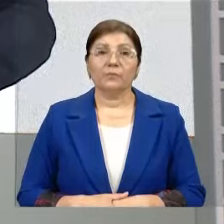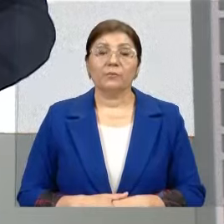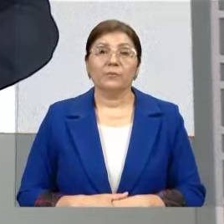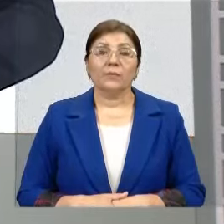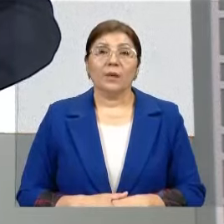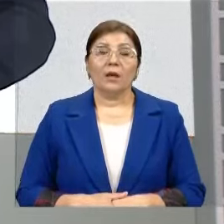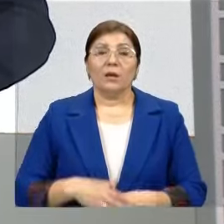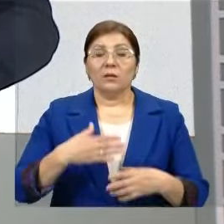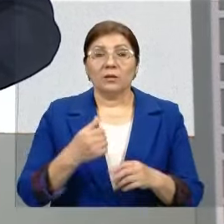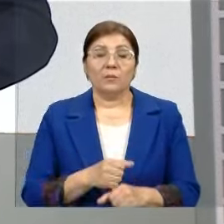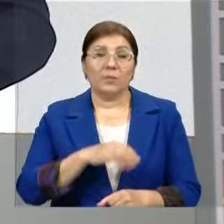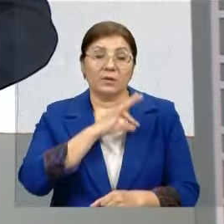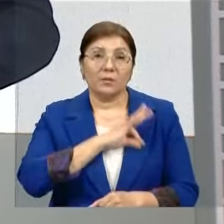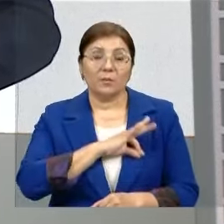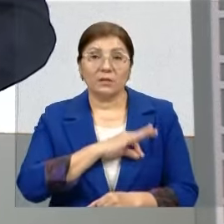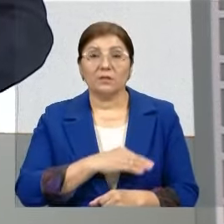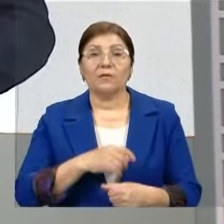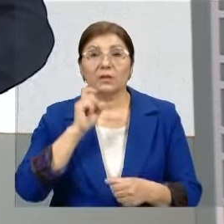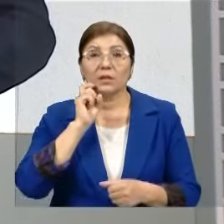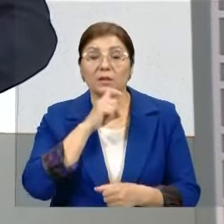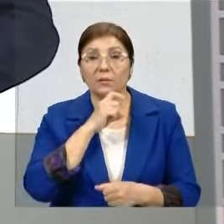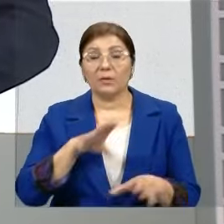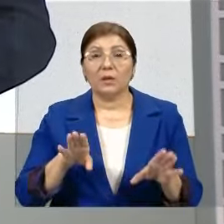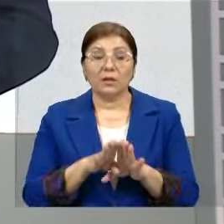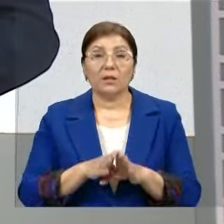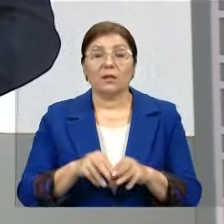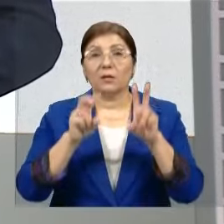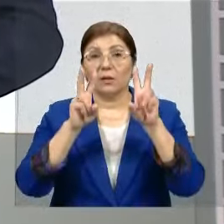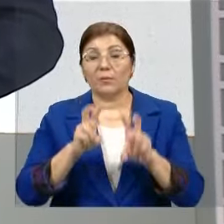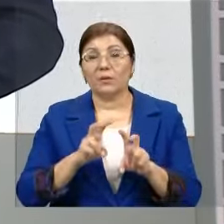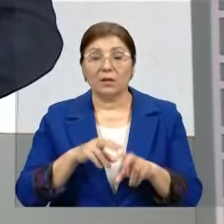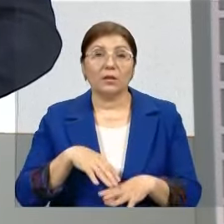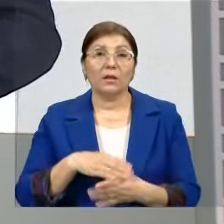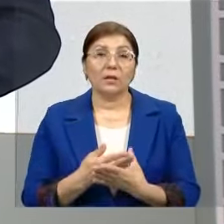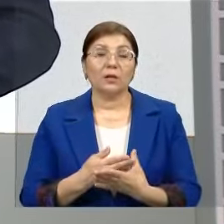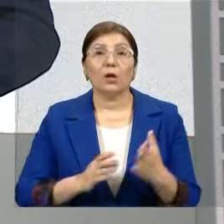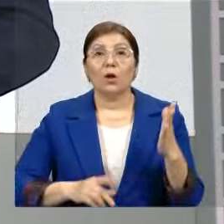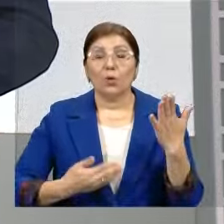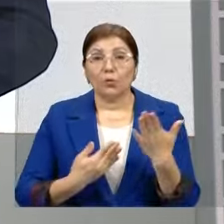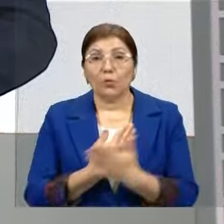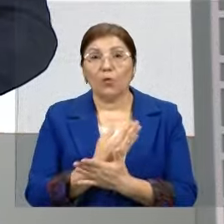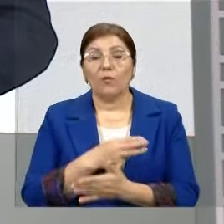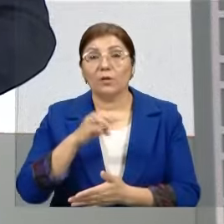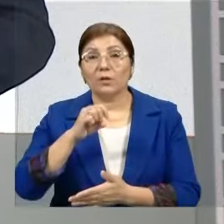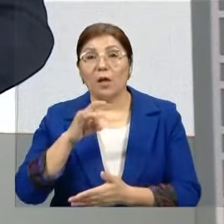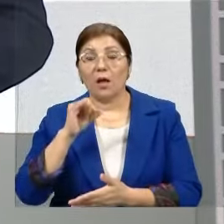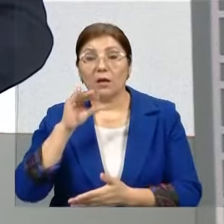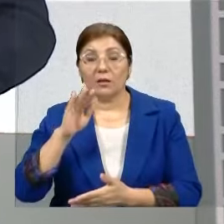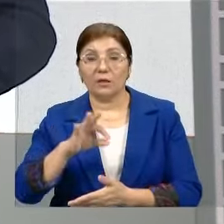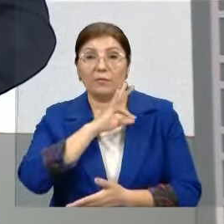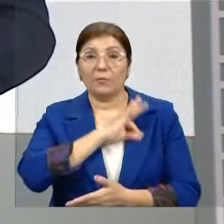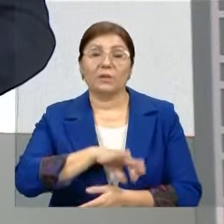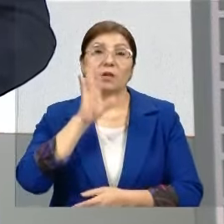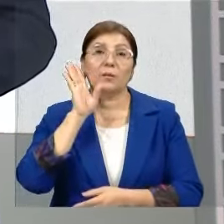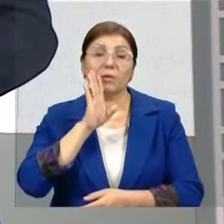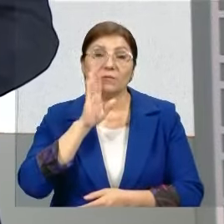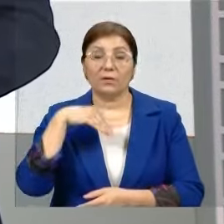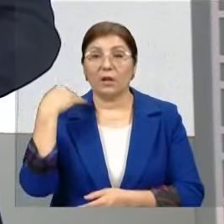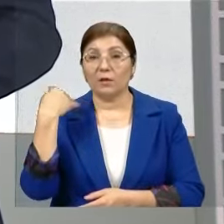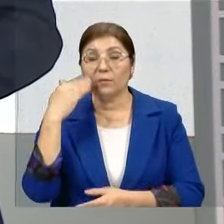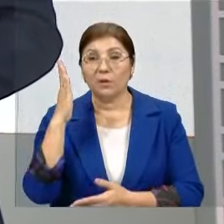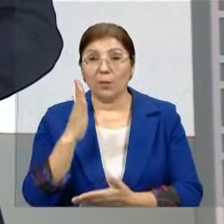Чем меньше потребляешь, тем больше экономишь. По такому принципу в стране ввели новые социальные нормы потребления воды. И уже с этого месяца актюбинцы